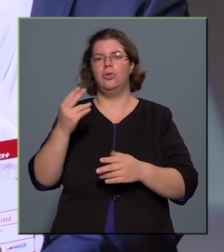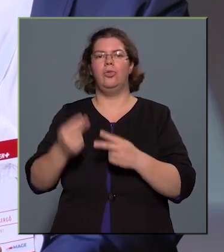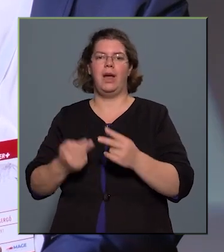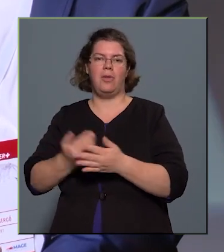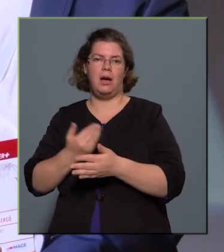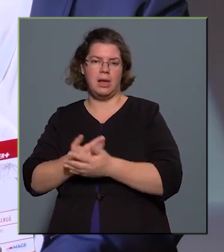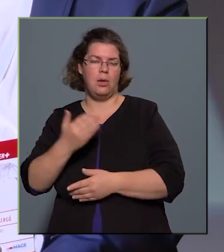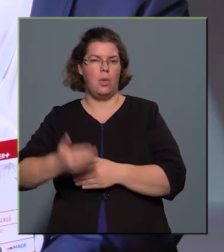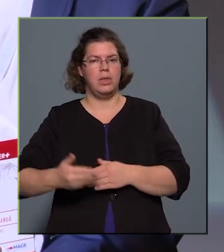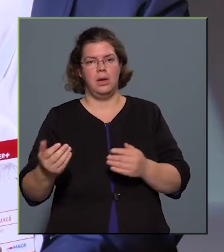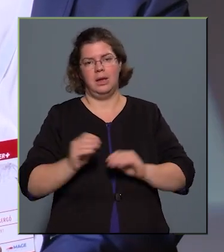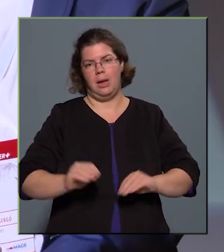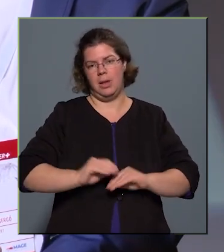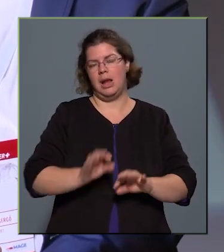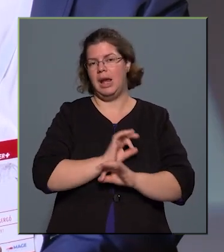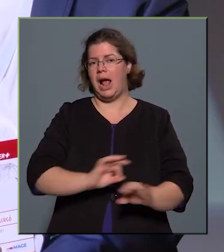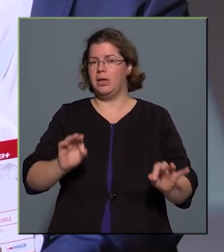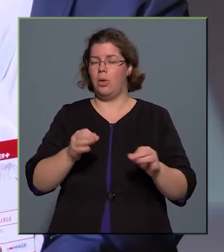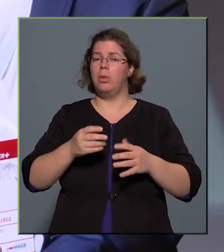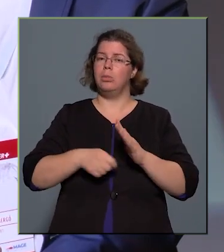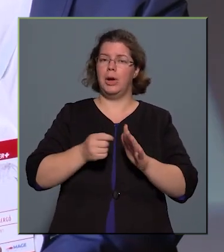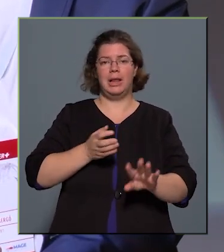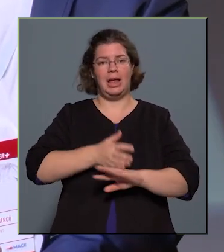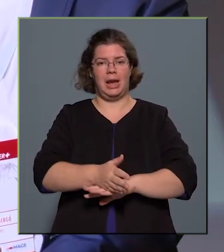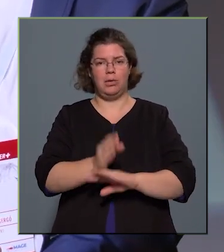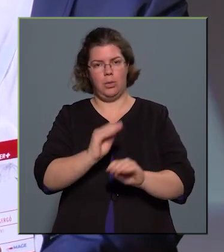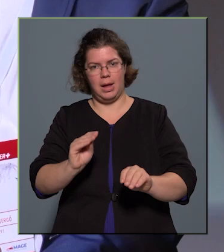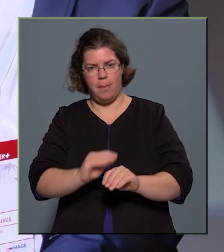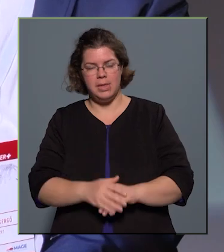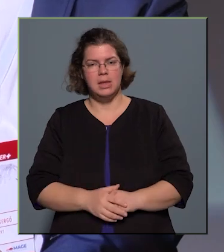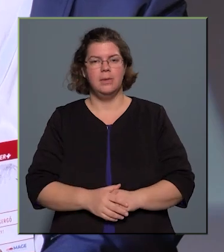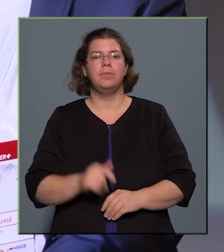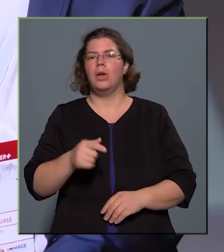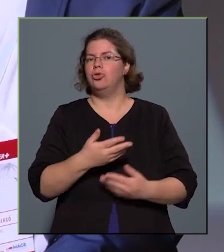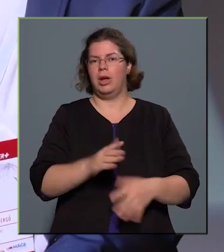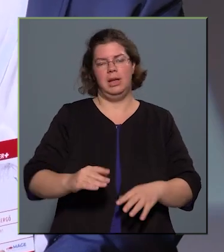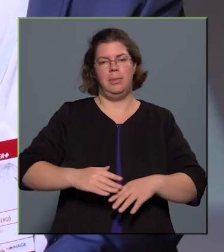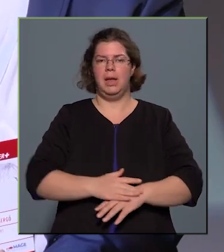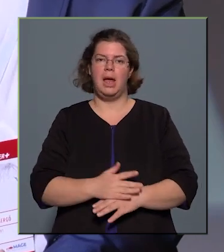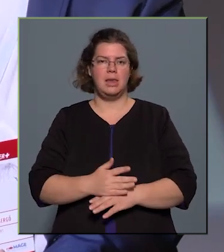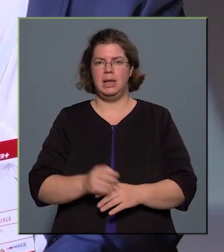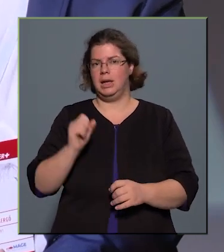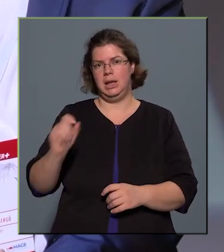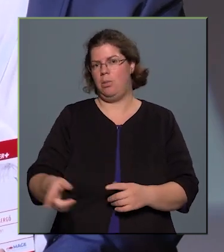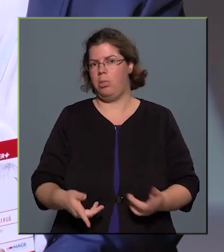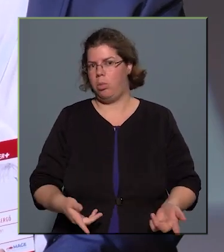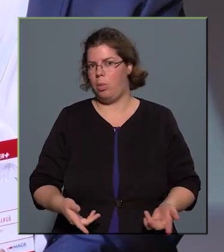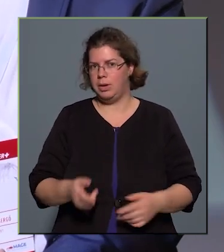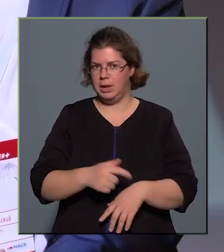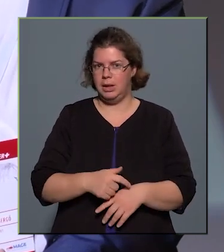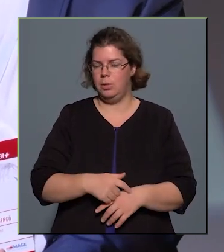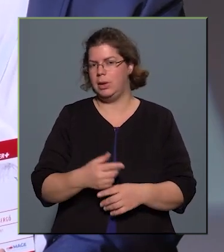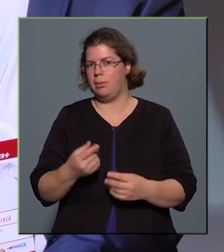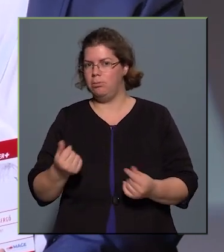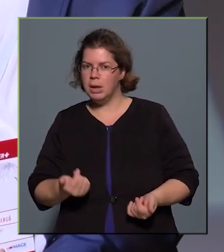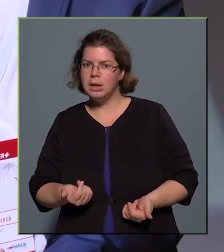oldalon képezzük. A legjobb projekten keresztül képezni, az senki nem érezheti kidobott időnek,